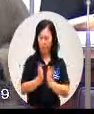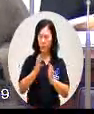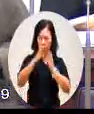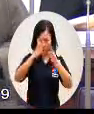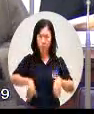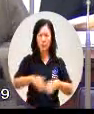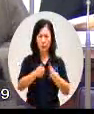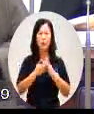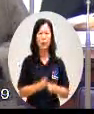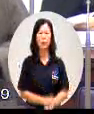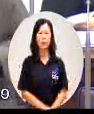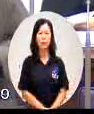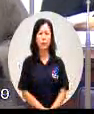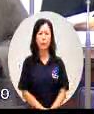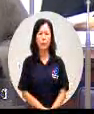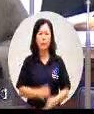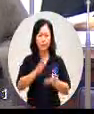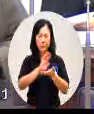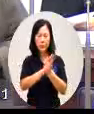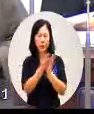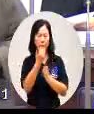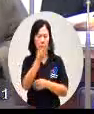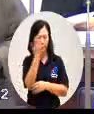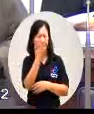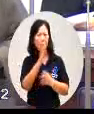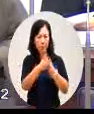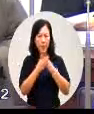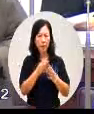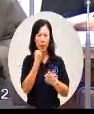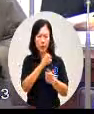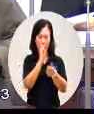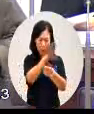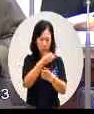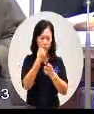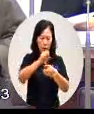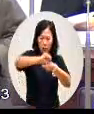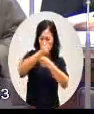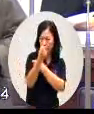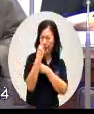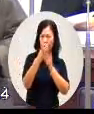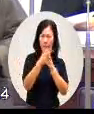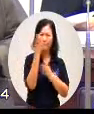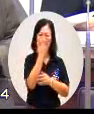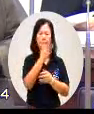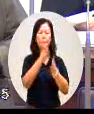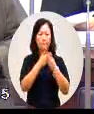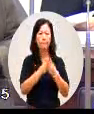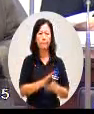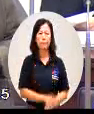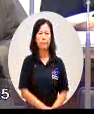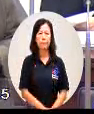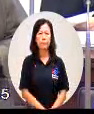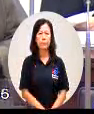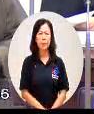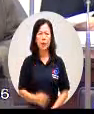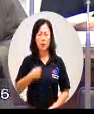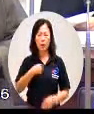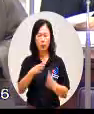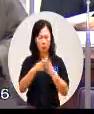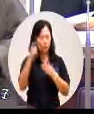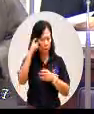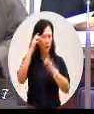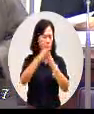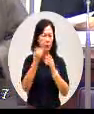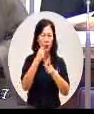掉。我 这个应该把它美化。 改水沟应该加强美化。那我们也都是认为公